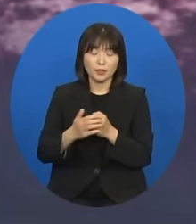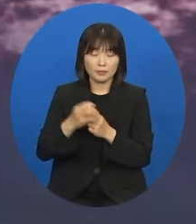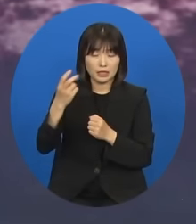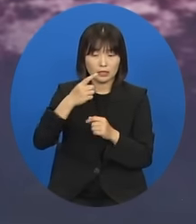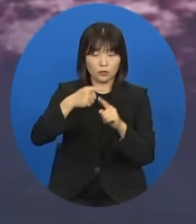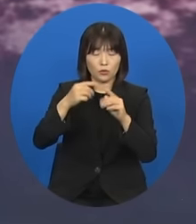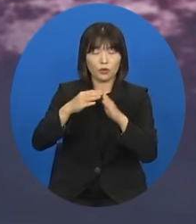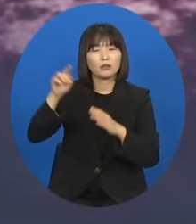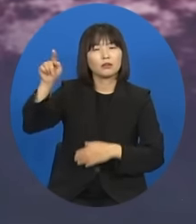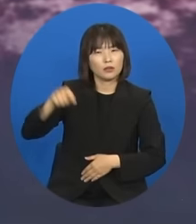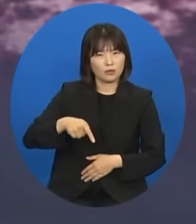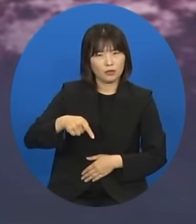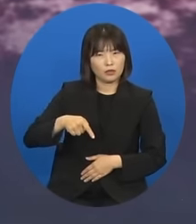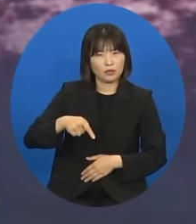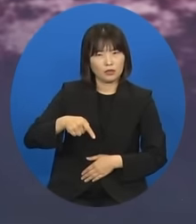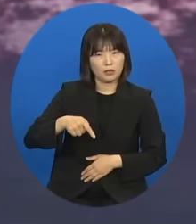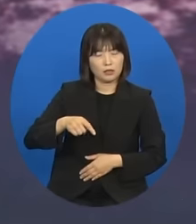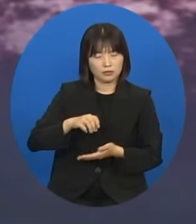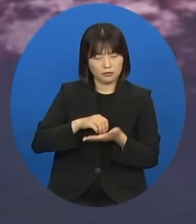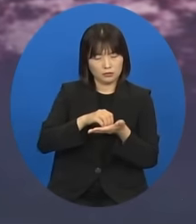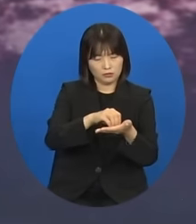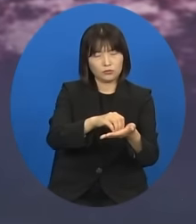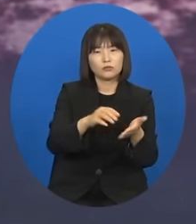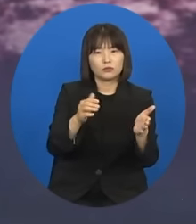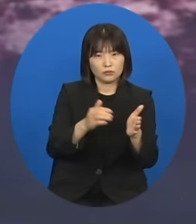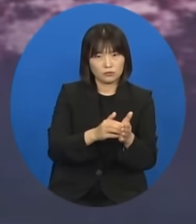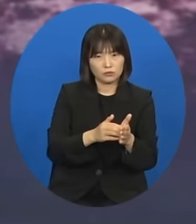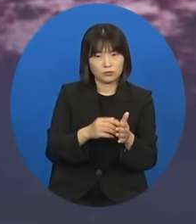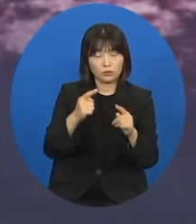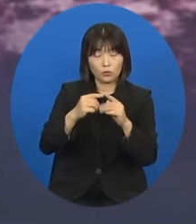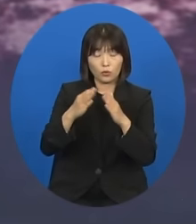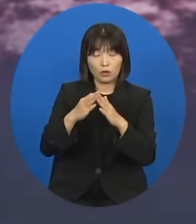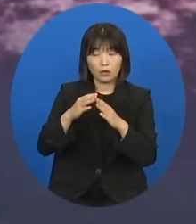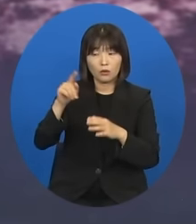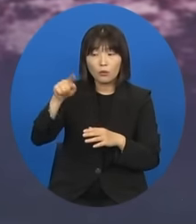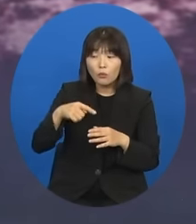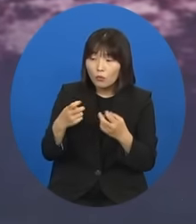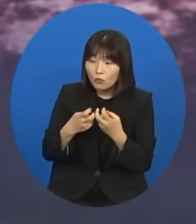와요 등록을 한 거예요 어떻게 교회에 오셨습니까